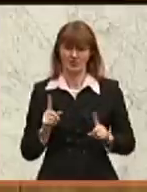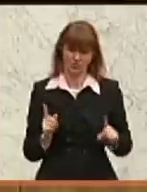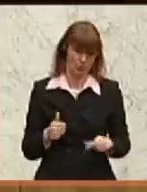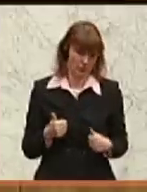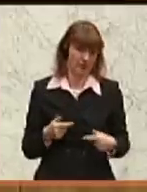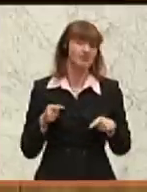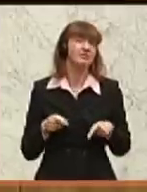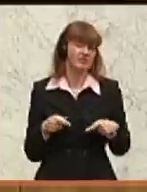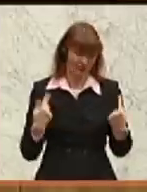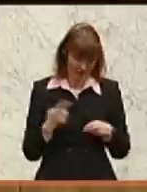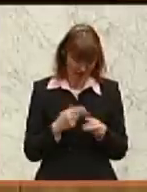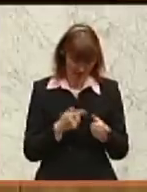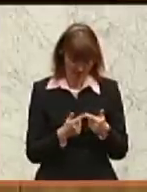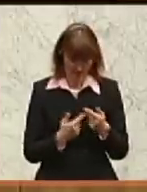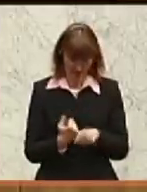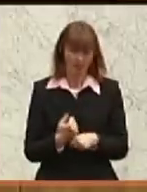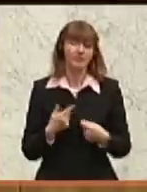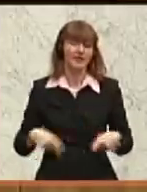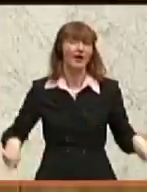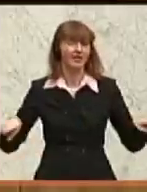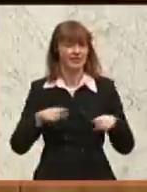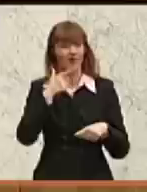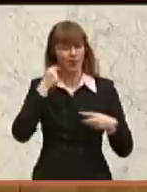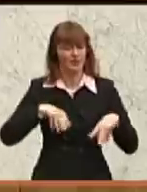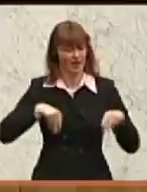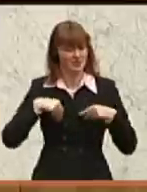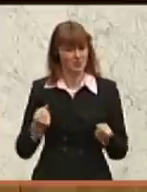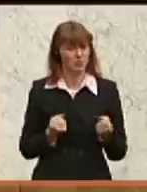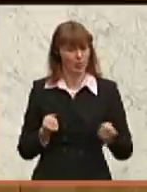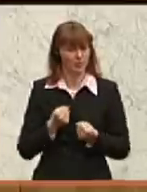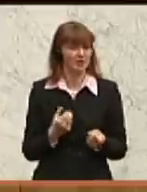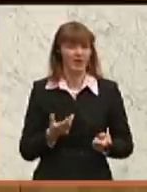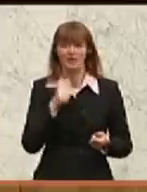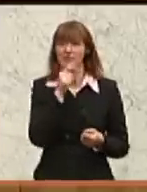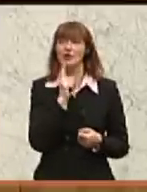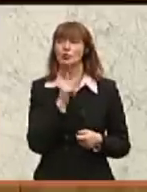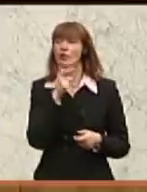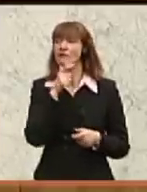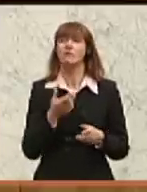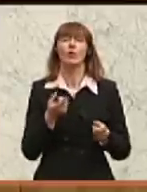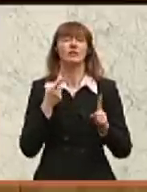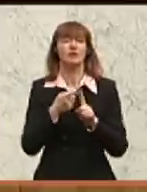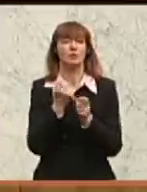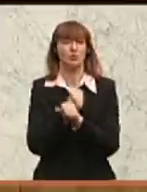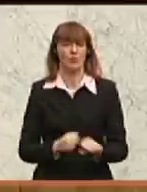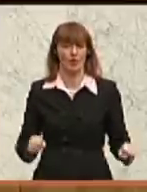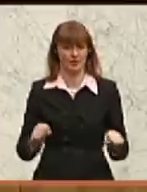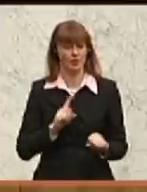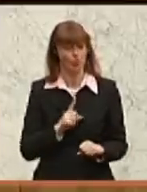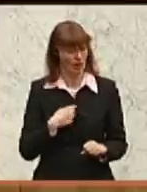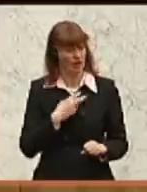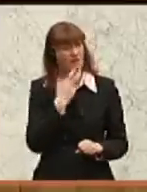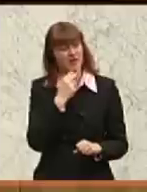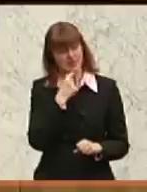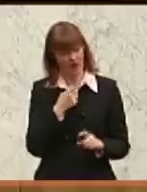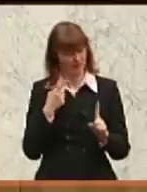bringt Akzeptanz in der Politik und nicht nur, dass wir direkte Demokratie einführen. Ich möchte zu direkter Demokratie ermutigen, aber